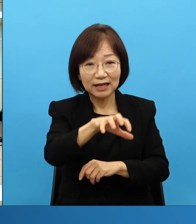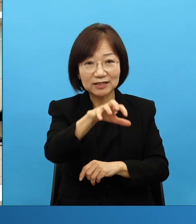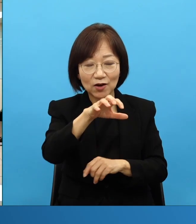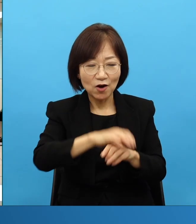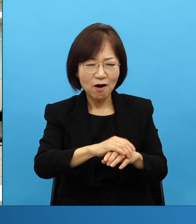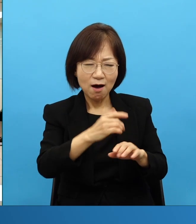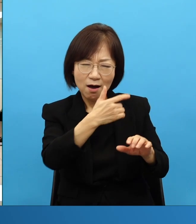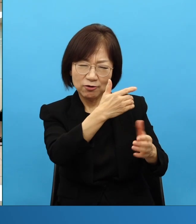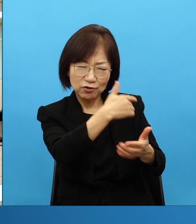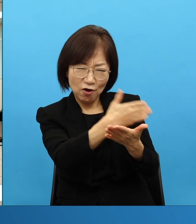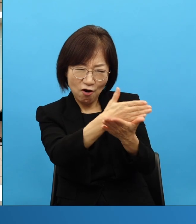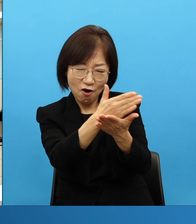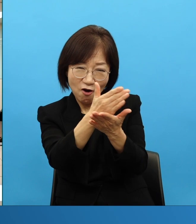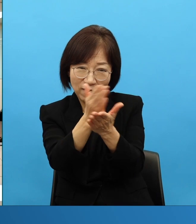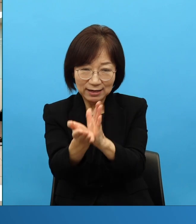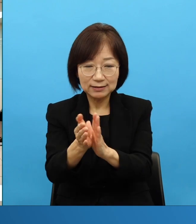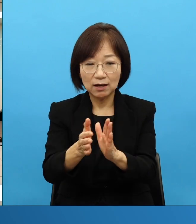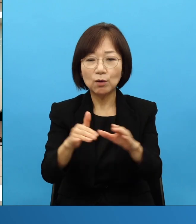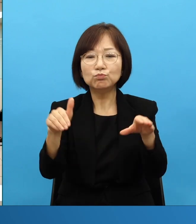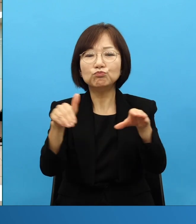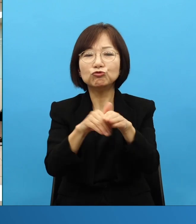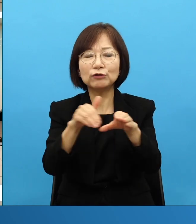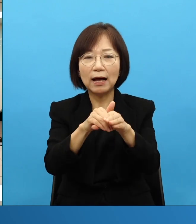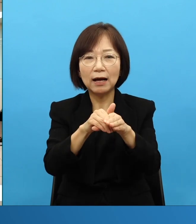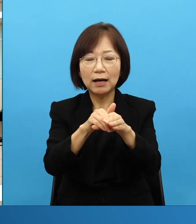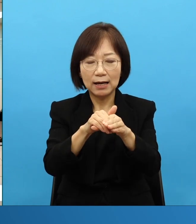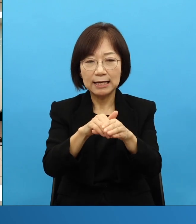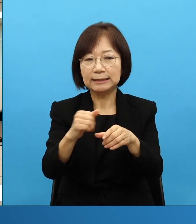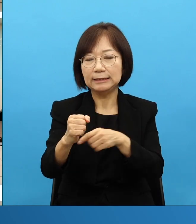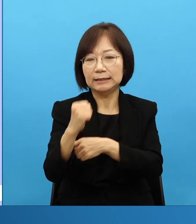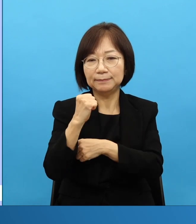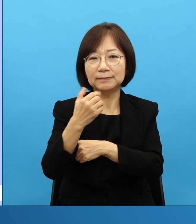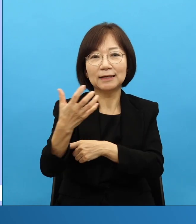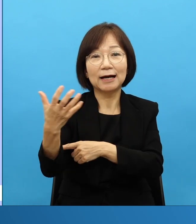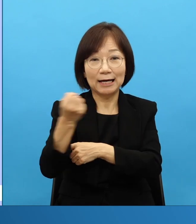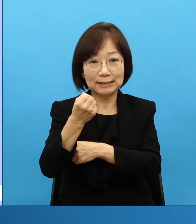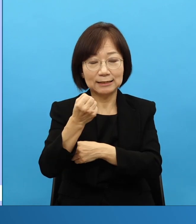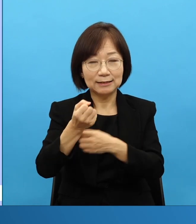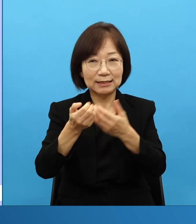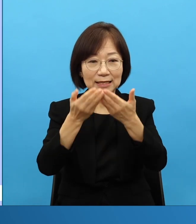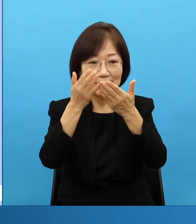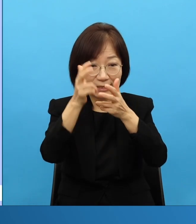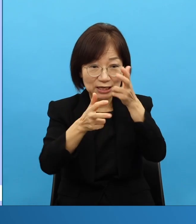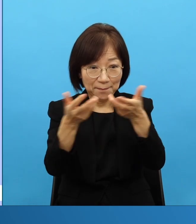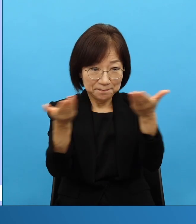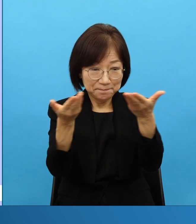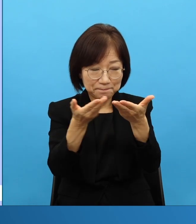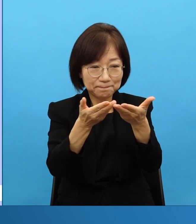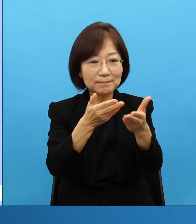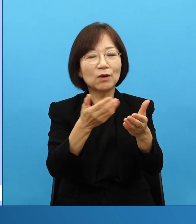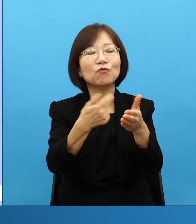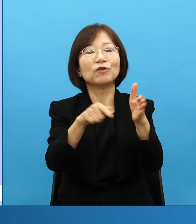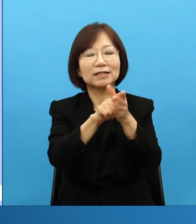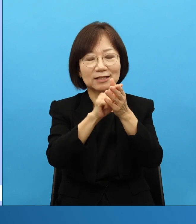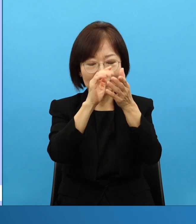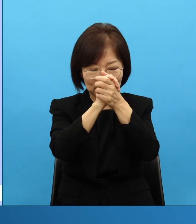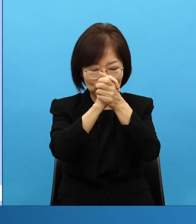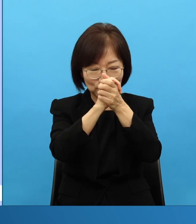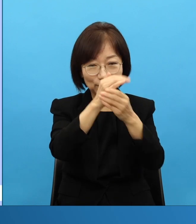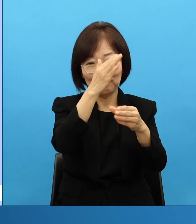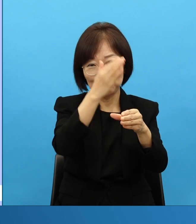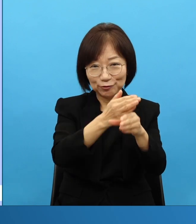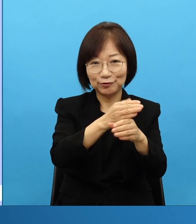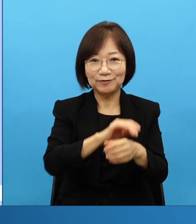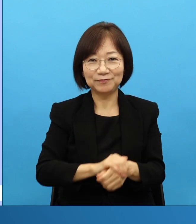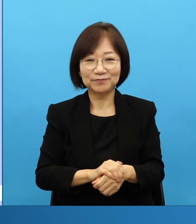분야의 문화적 기업을 시작하도록 준비하고 있어. 또 교회 안에서 3가지의 뜰을 세워